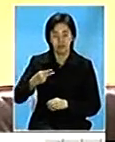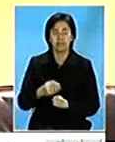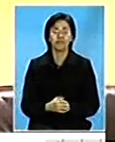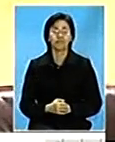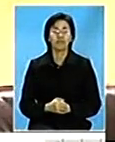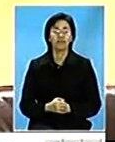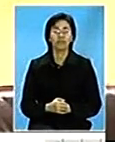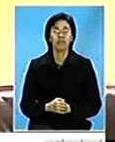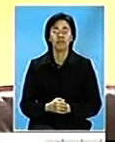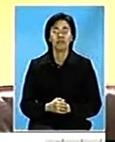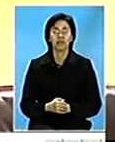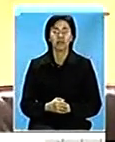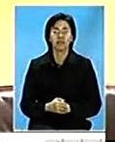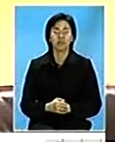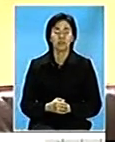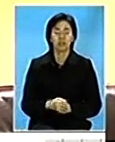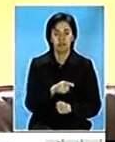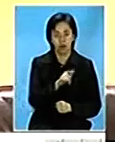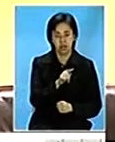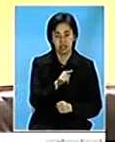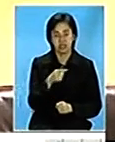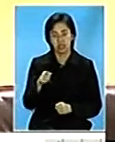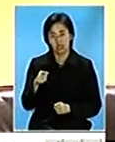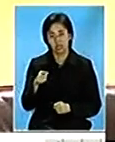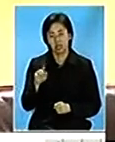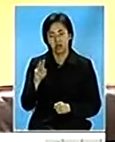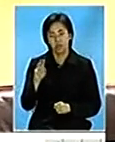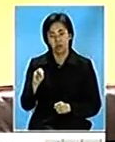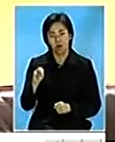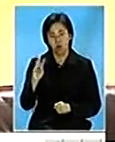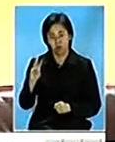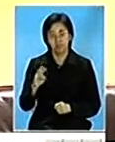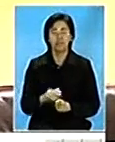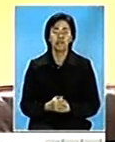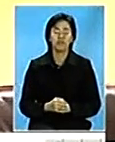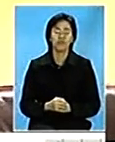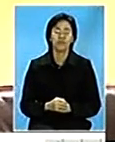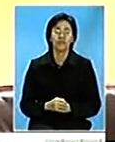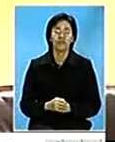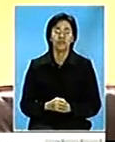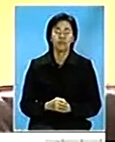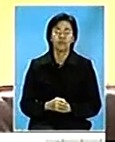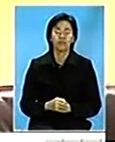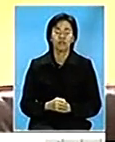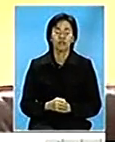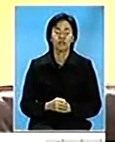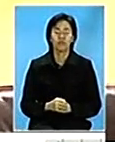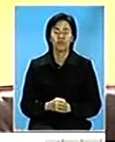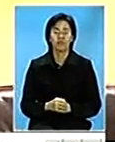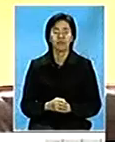ป็นสาระหลักในชั้นประถมปีที่1ถึงมัธยมปีที่6มัธยมศึกษาปีที่6นะ